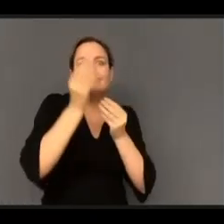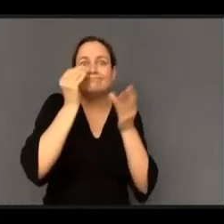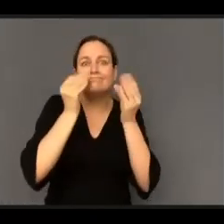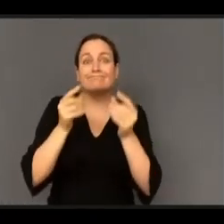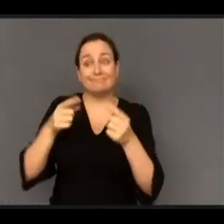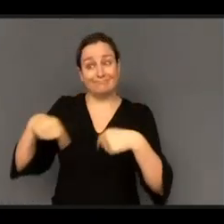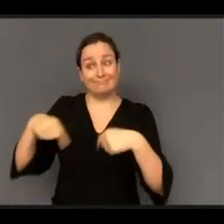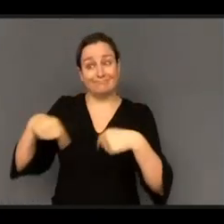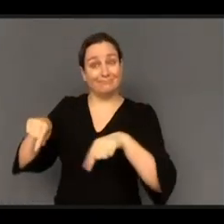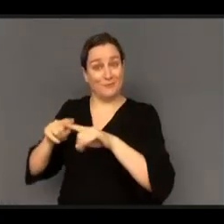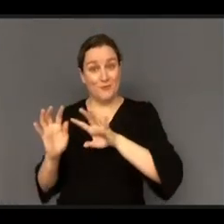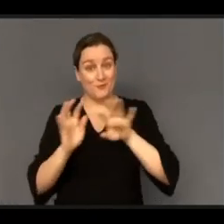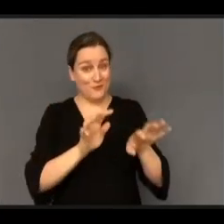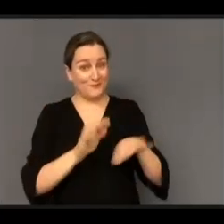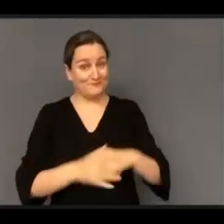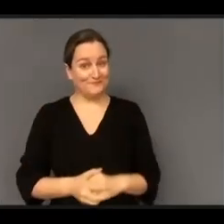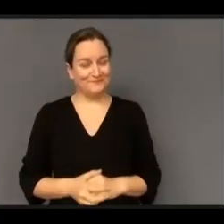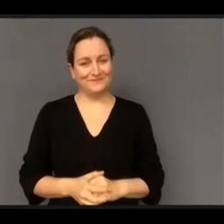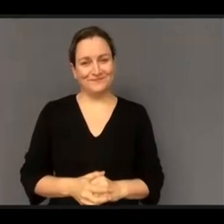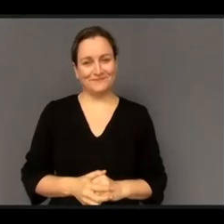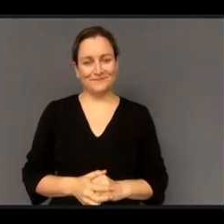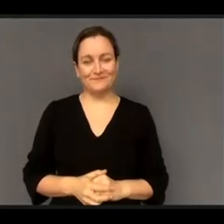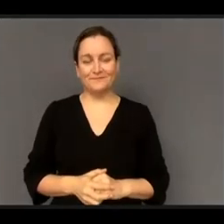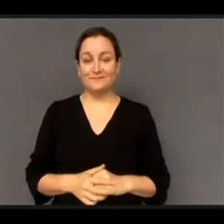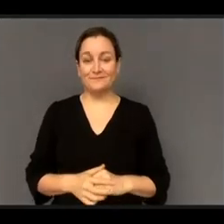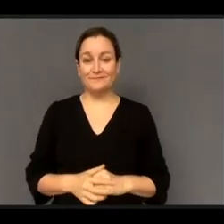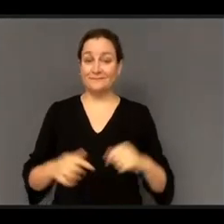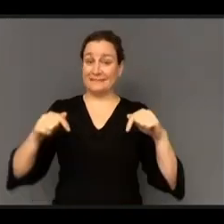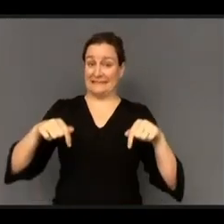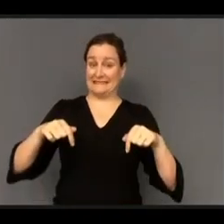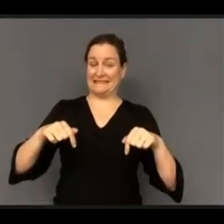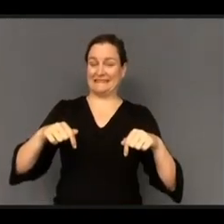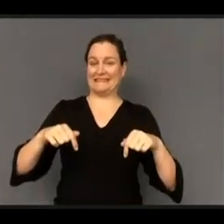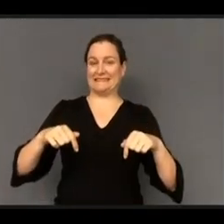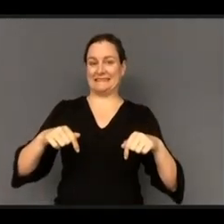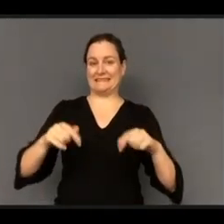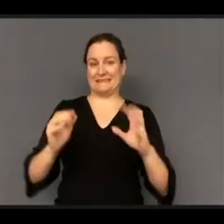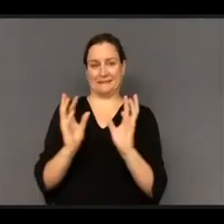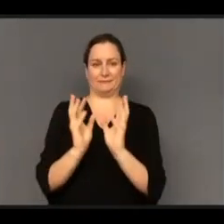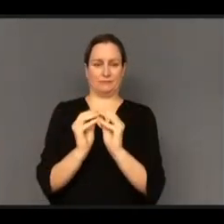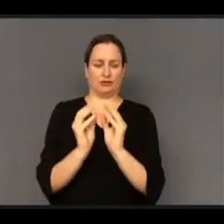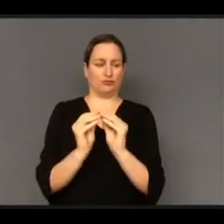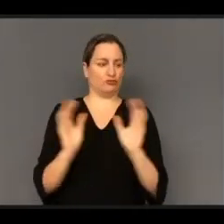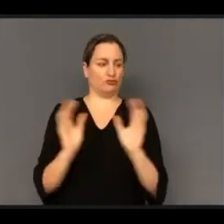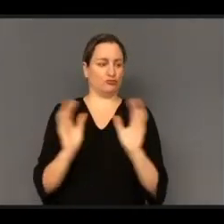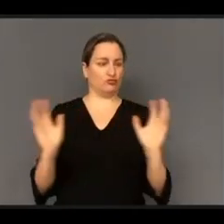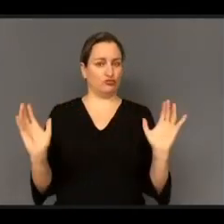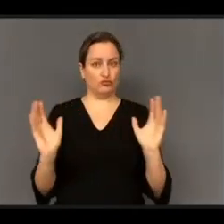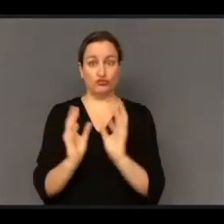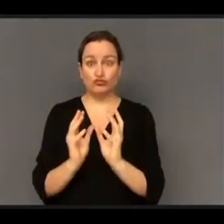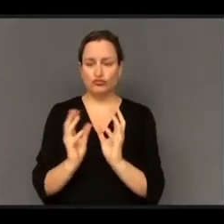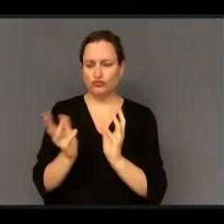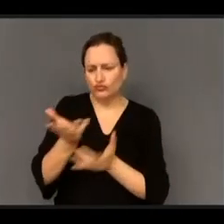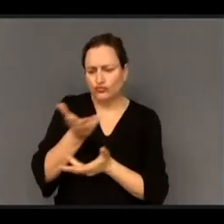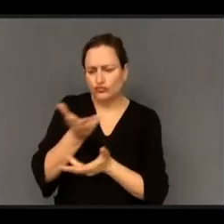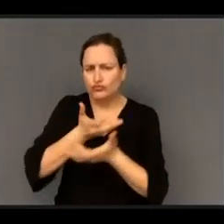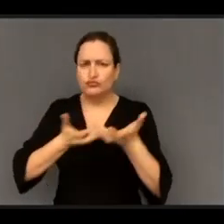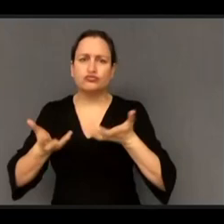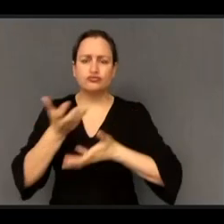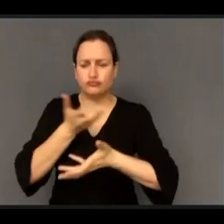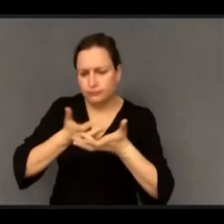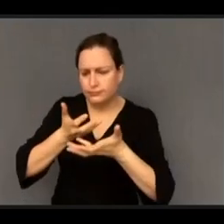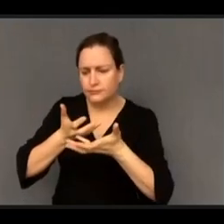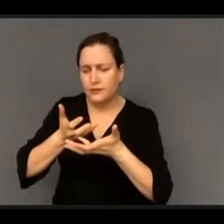来、そして皆様一人一人にとって有意義で実りあるものとなることを記念